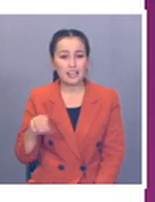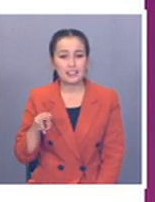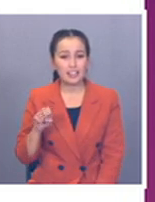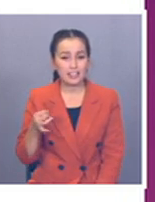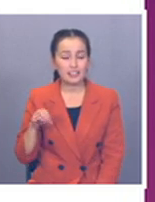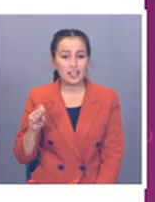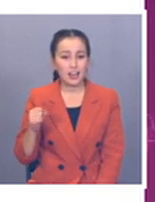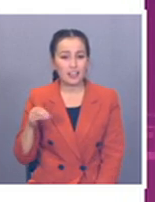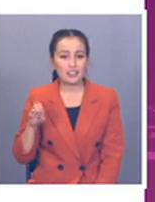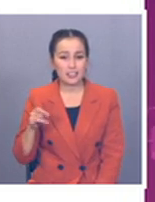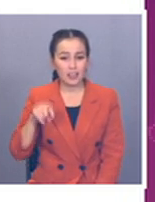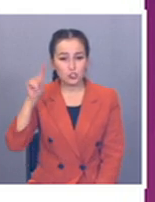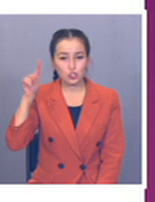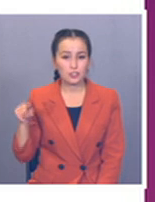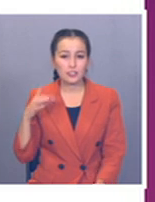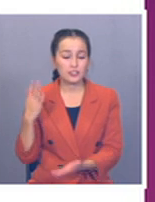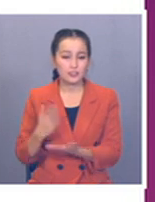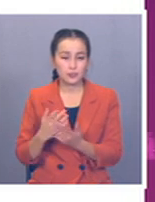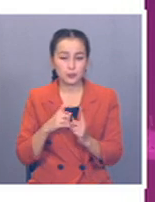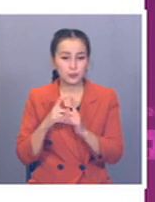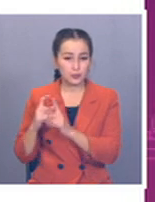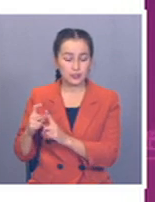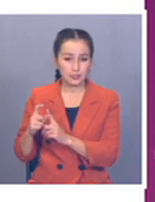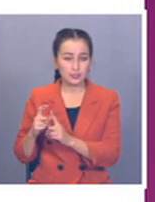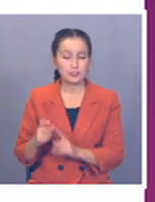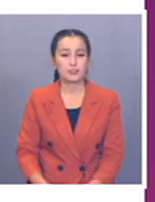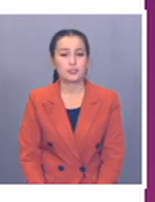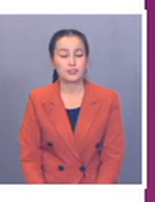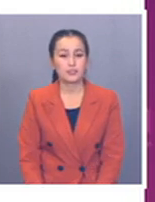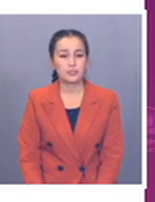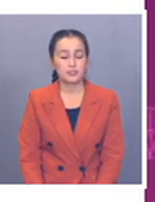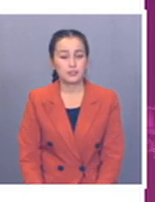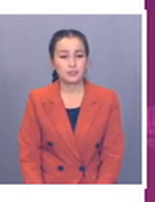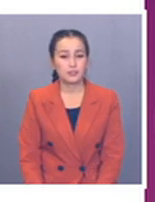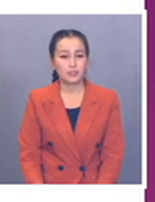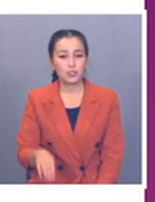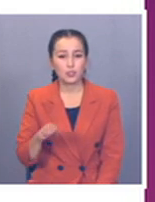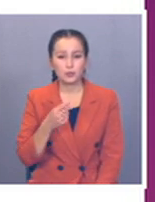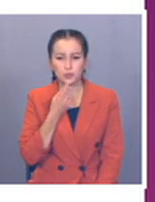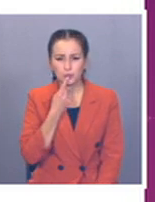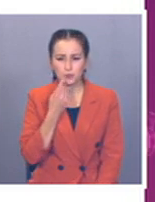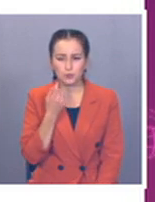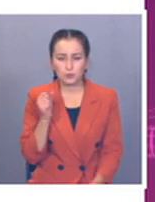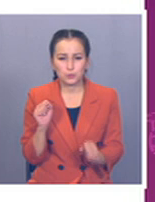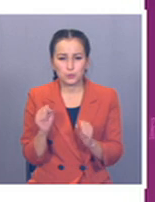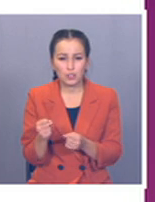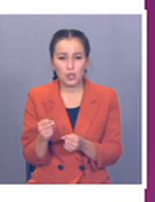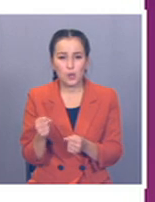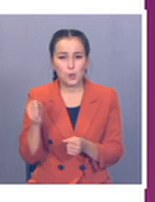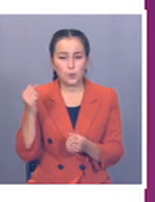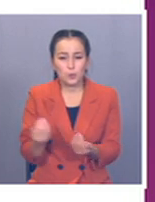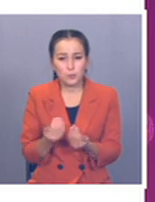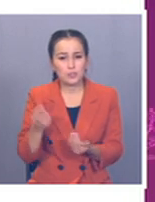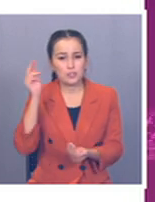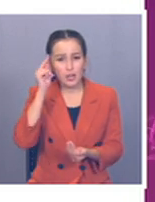тей жұрнақтары арқылы жасалып тұрғанын байқап тұрған шығарсыздар. Түсі суық, өмір сабағы,